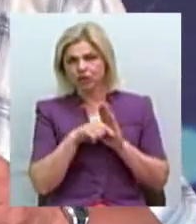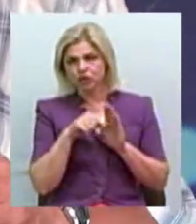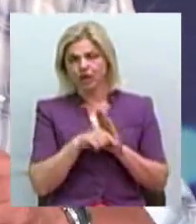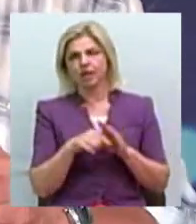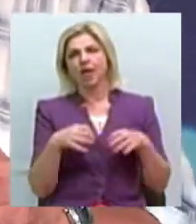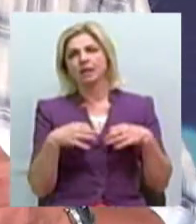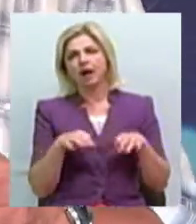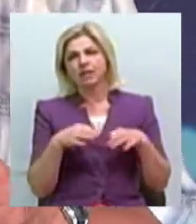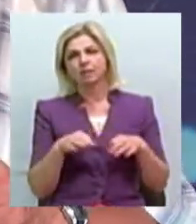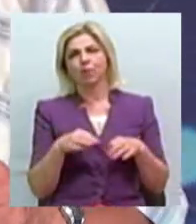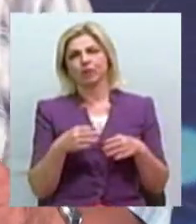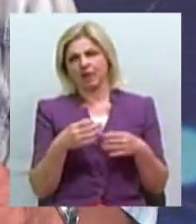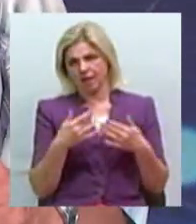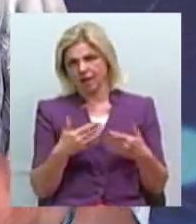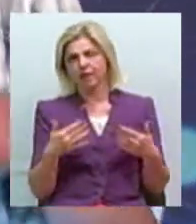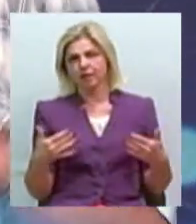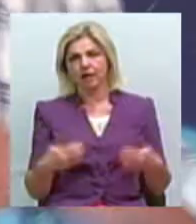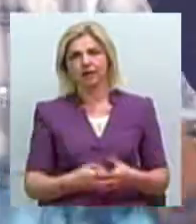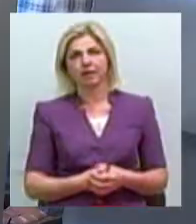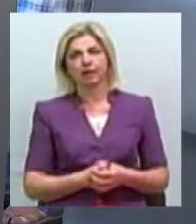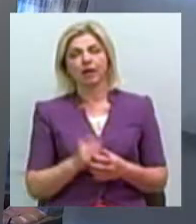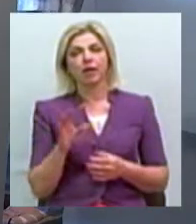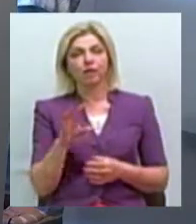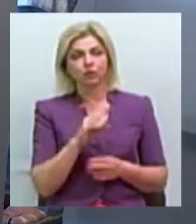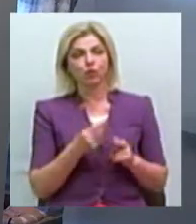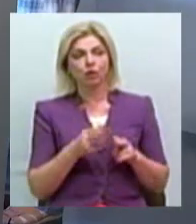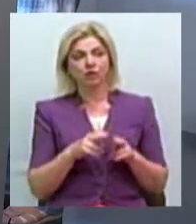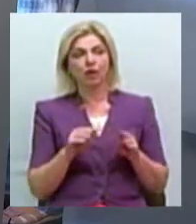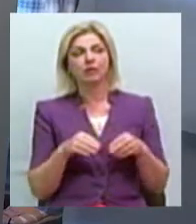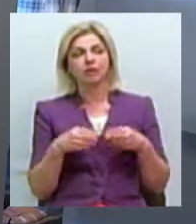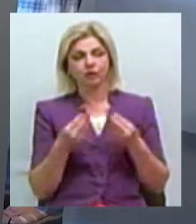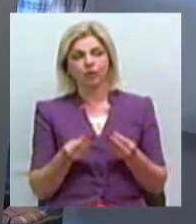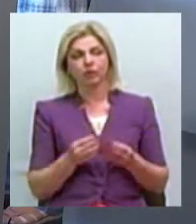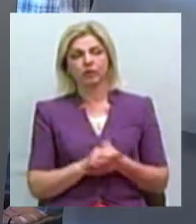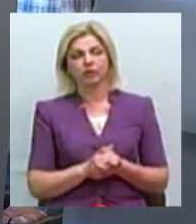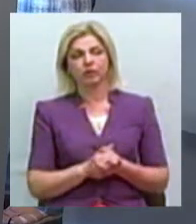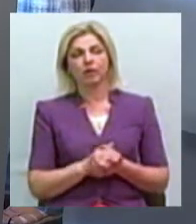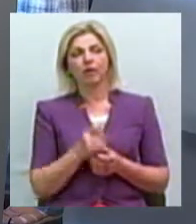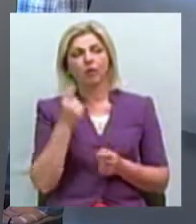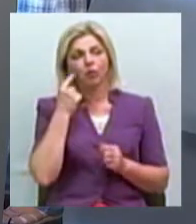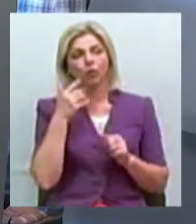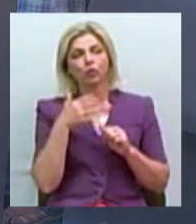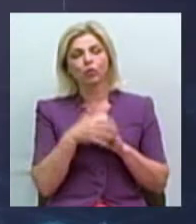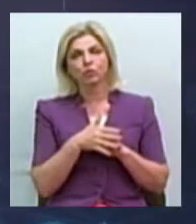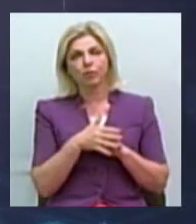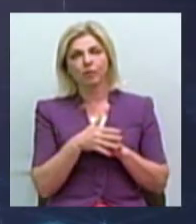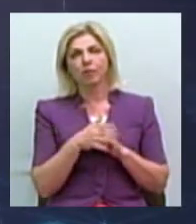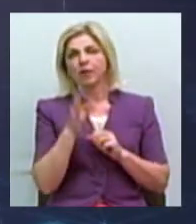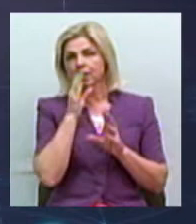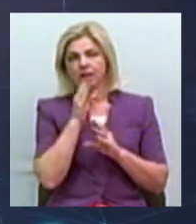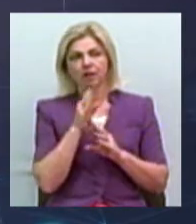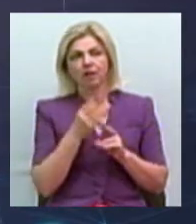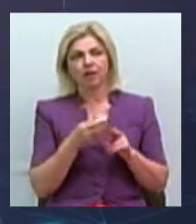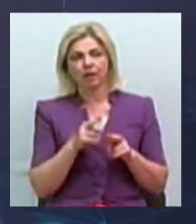транспортных линий там и так далее. И вот это все дает... Я разумею, что процедура дуже складна, мы не встигнемо сегодня. Но